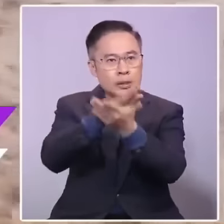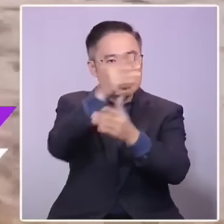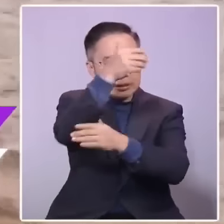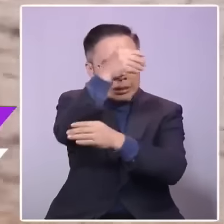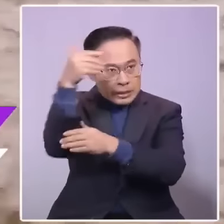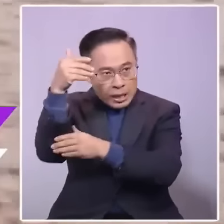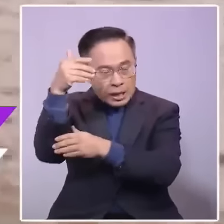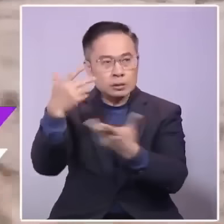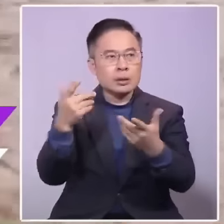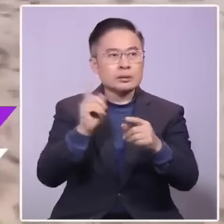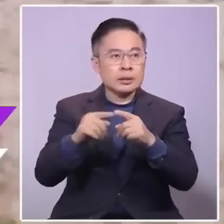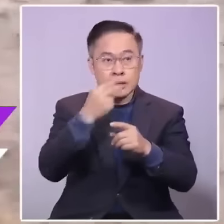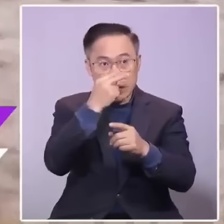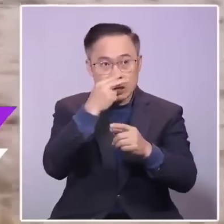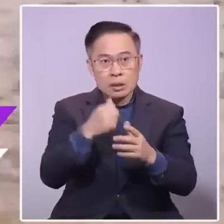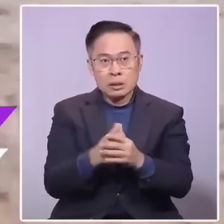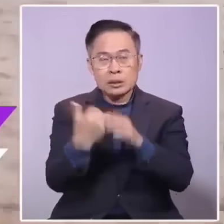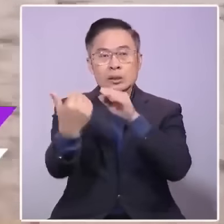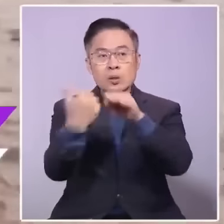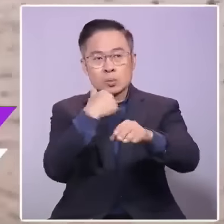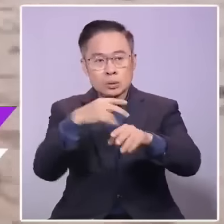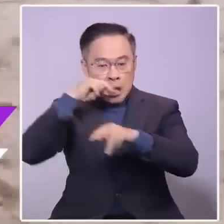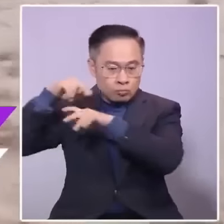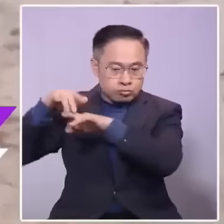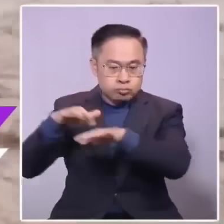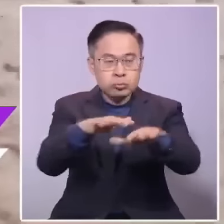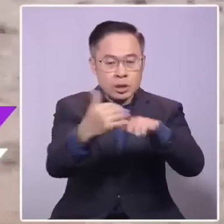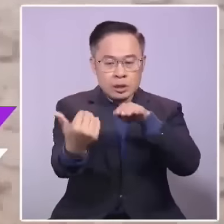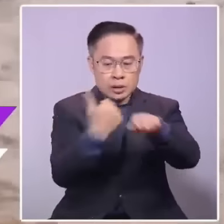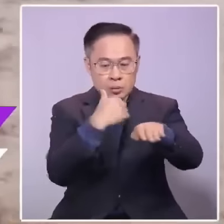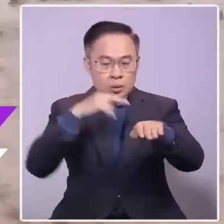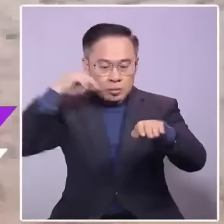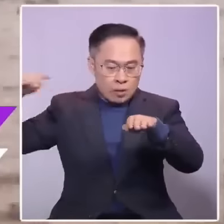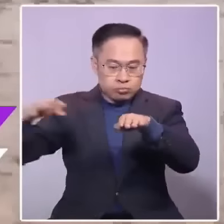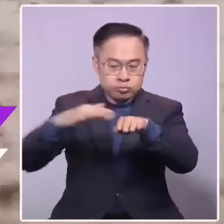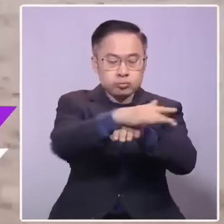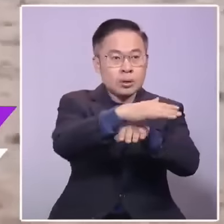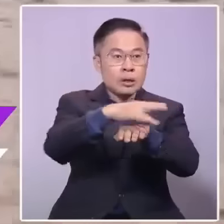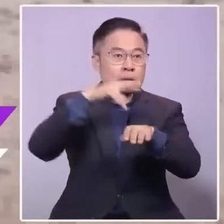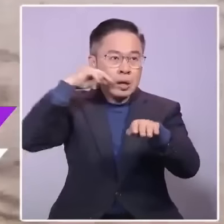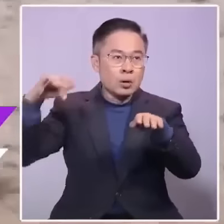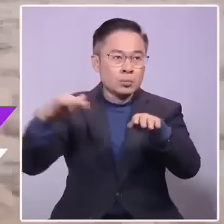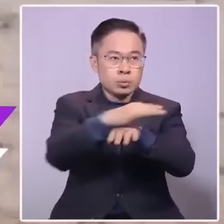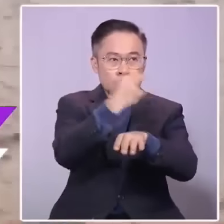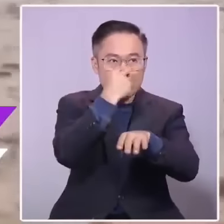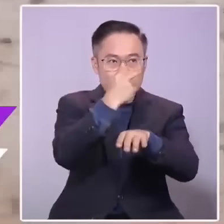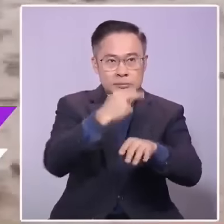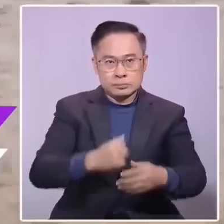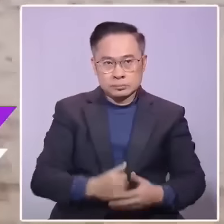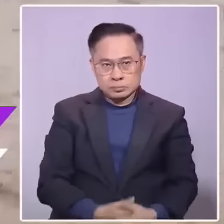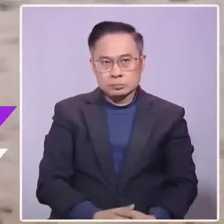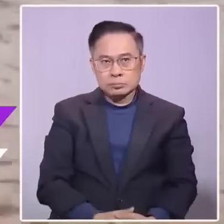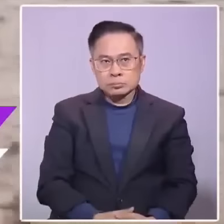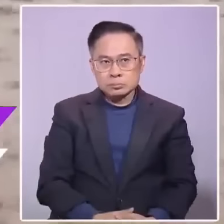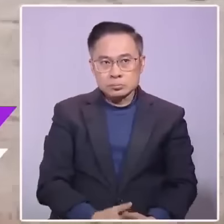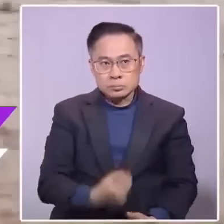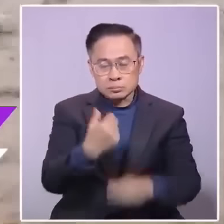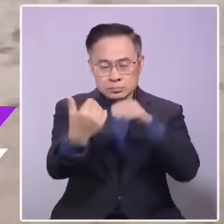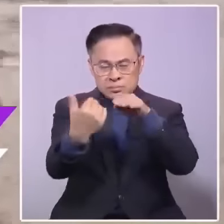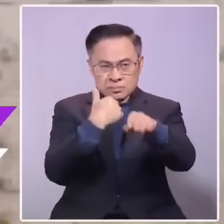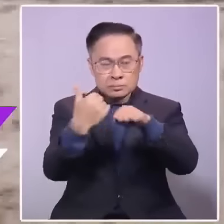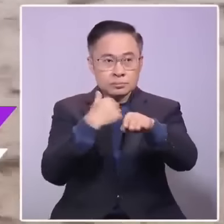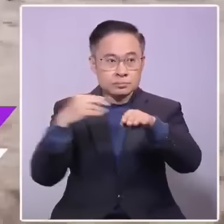นี่มันดูนี้นะคะนี่ขนาดแบบผ่านตรงลักษณะเหมือนเป็นรั้วนะคะแล้วก็ไหลบ่าเข้ามาในบริเวณท้องถนน นี่มันเยอ